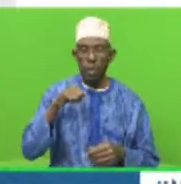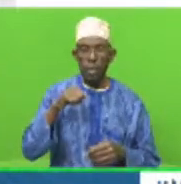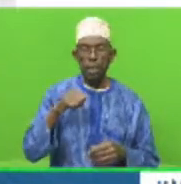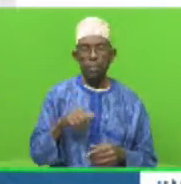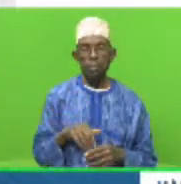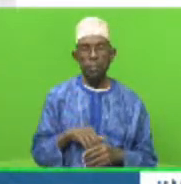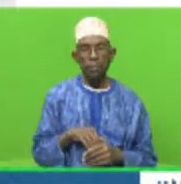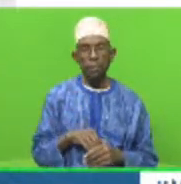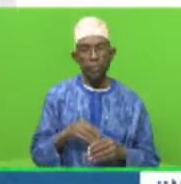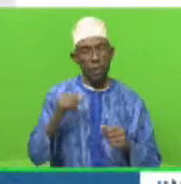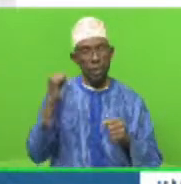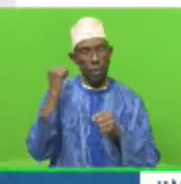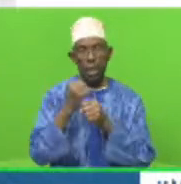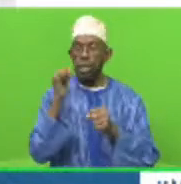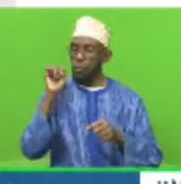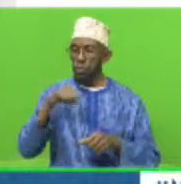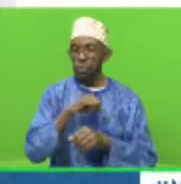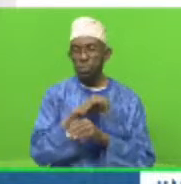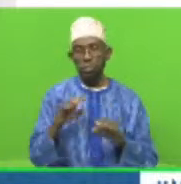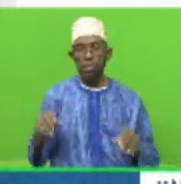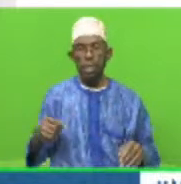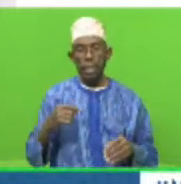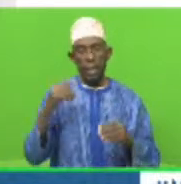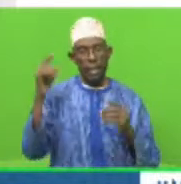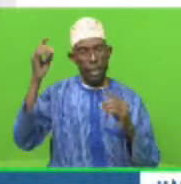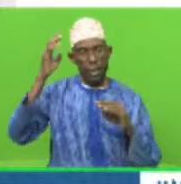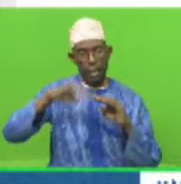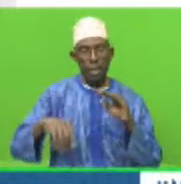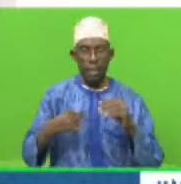فينا السقاية، فقلنا نعم،